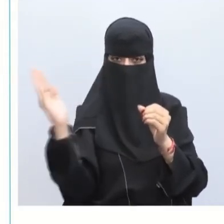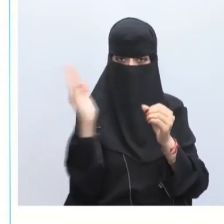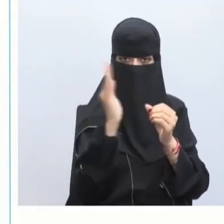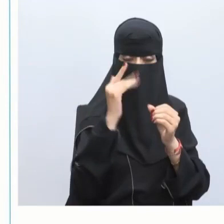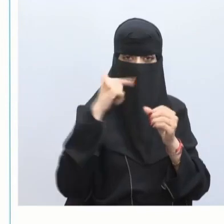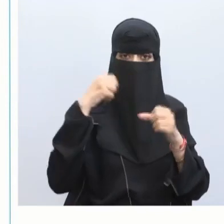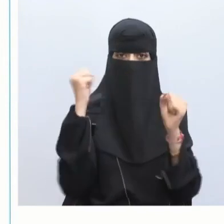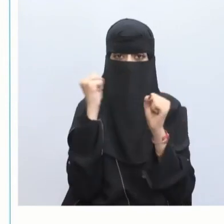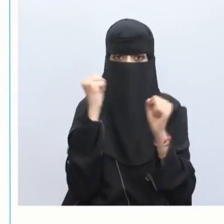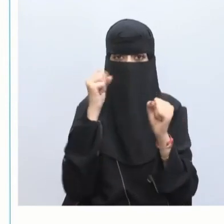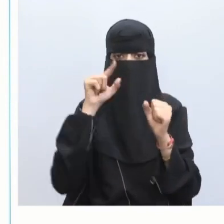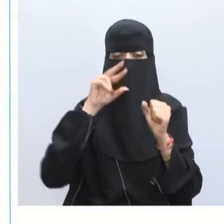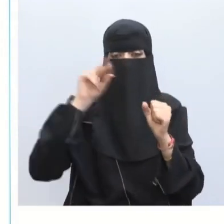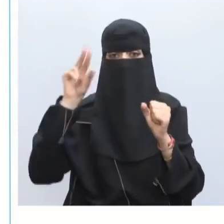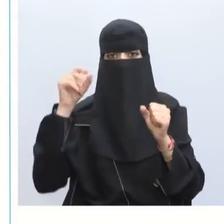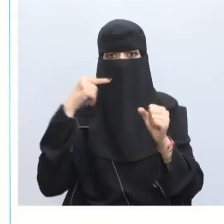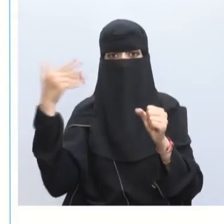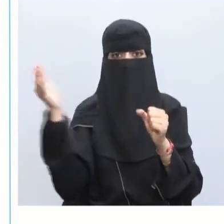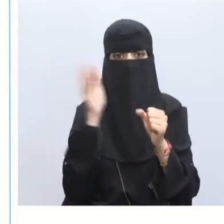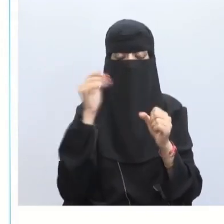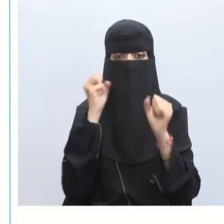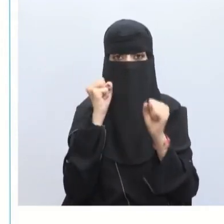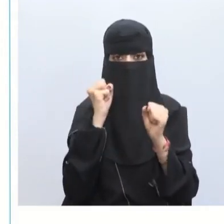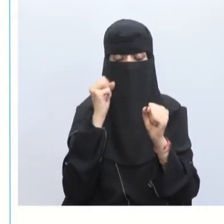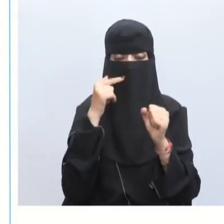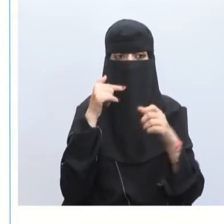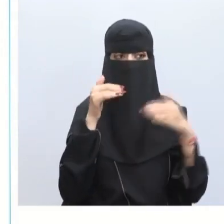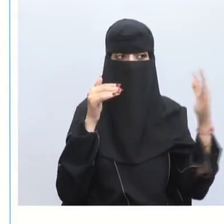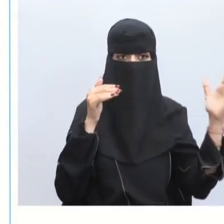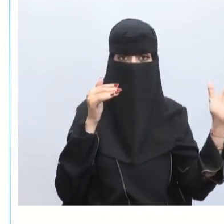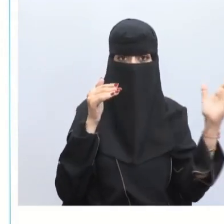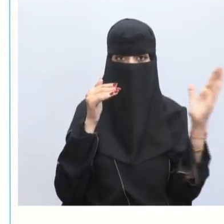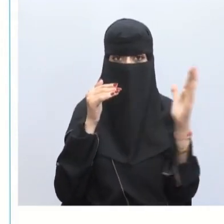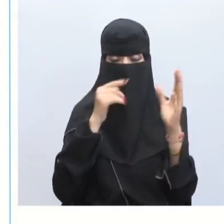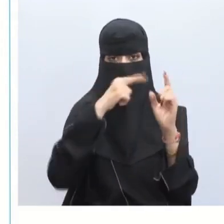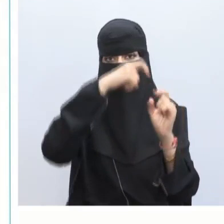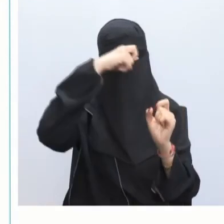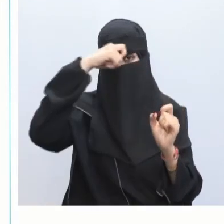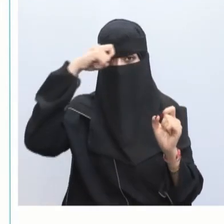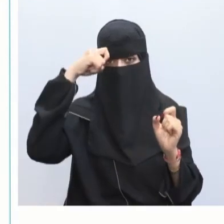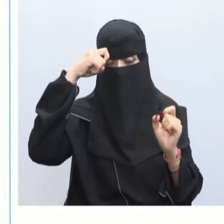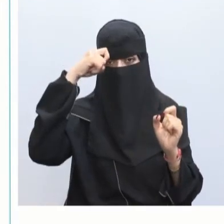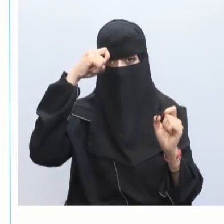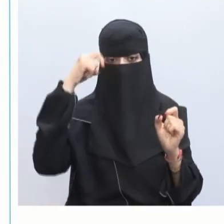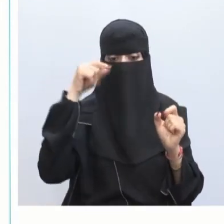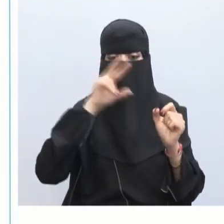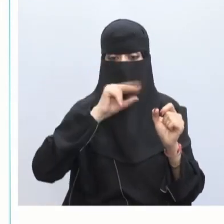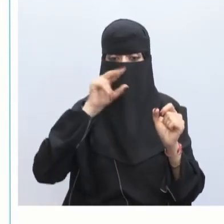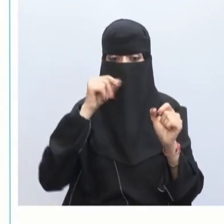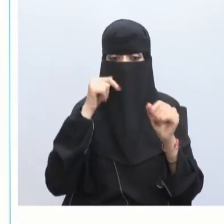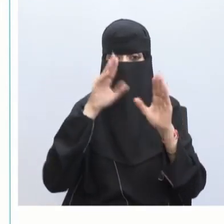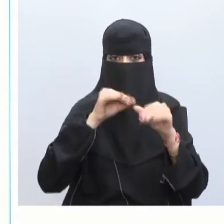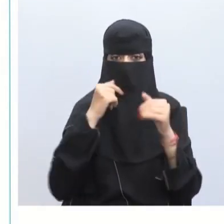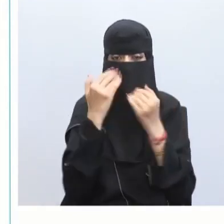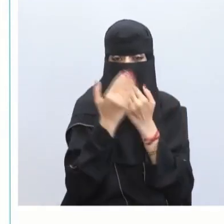تكون الرياح بارده والرياح الاتيه من المناطق